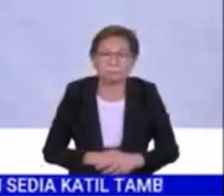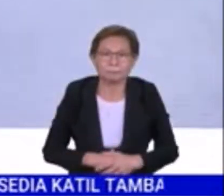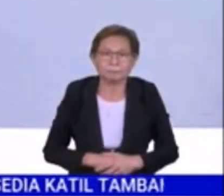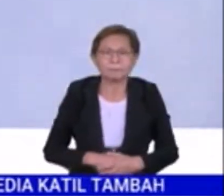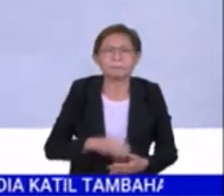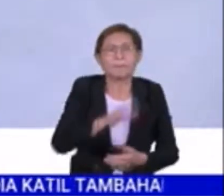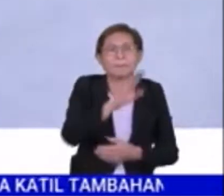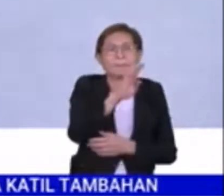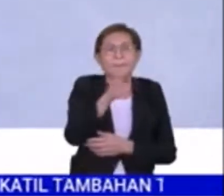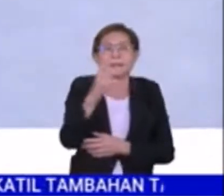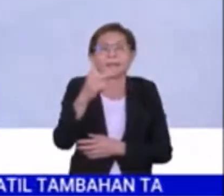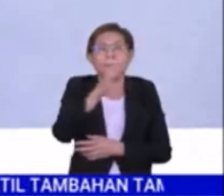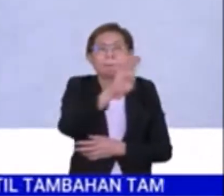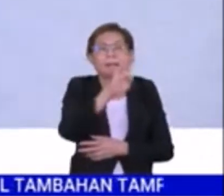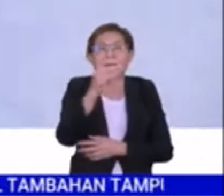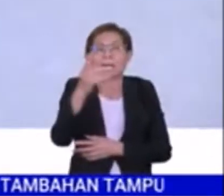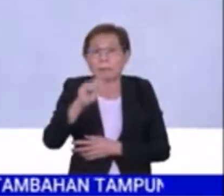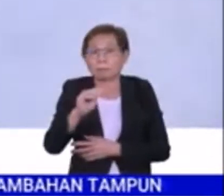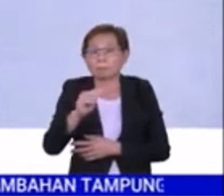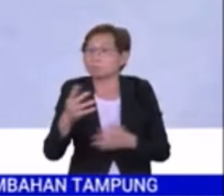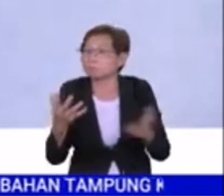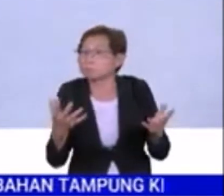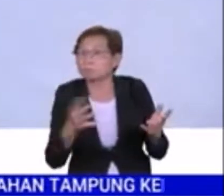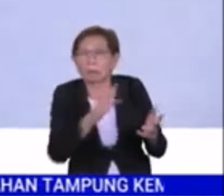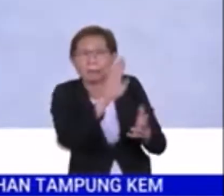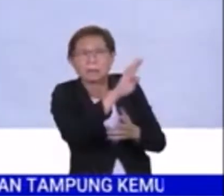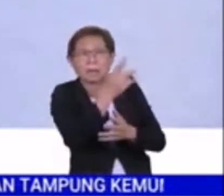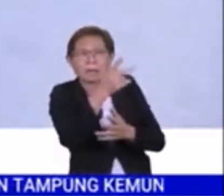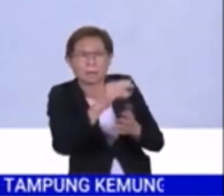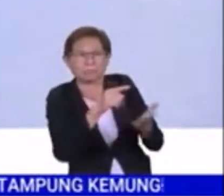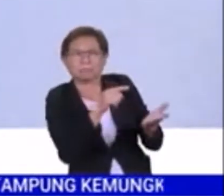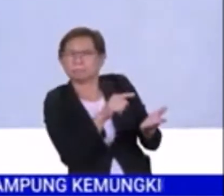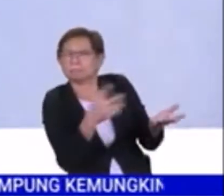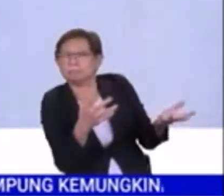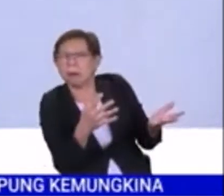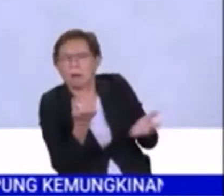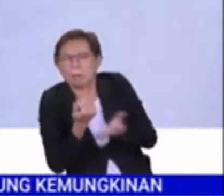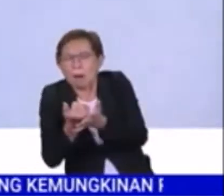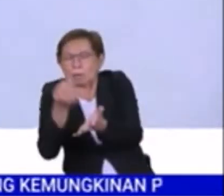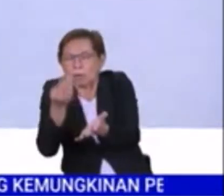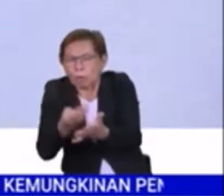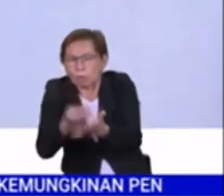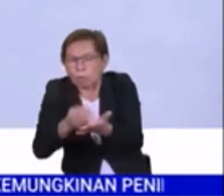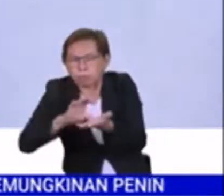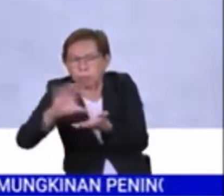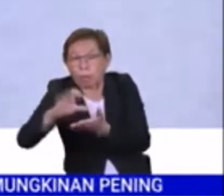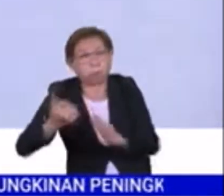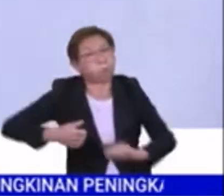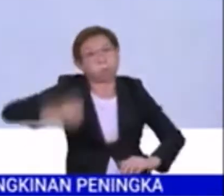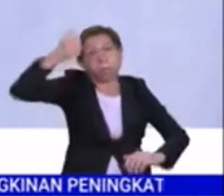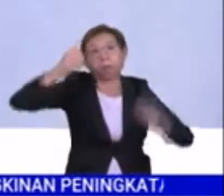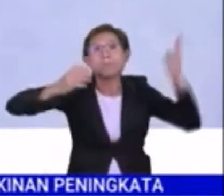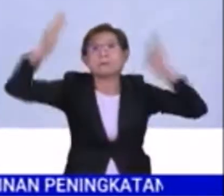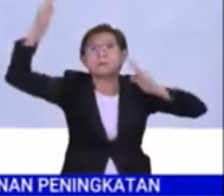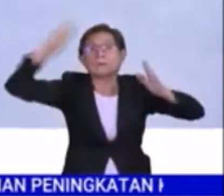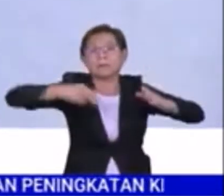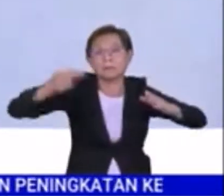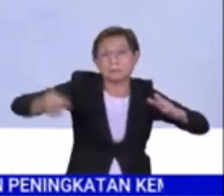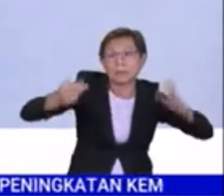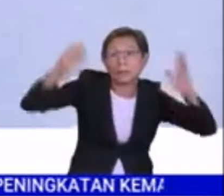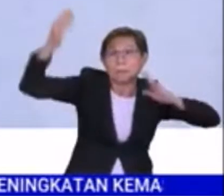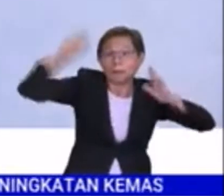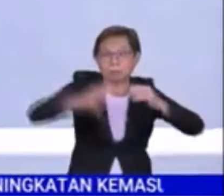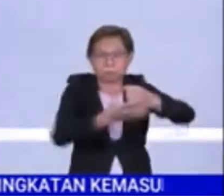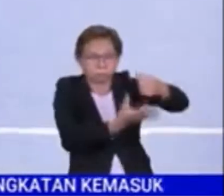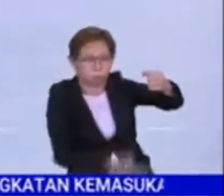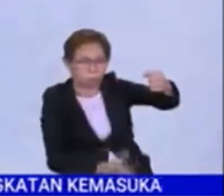Hai DJ MP4 kan bantuan tunai tertinggi dalam sejarah Negara dengan peruntukan